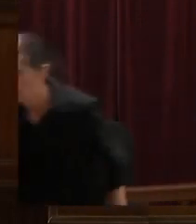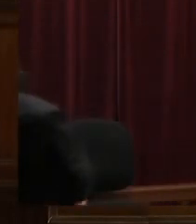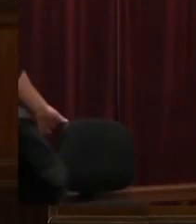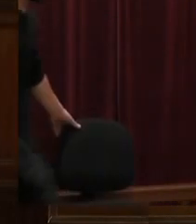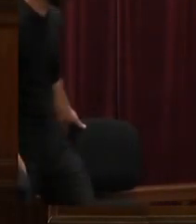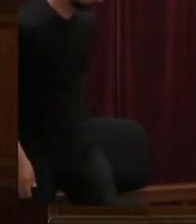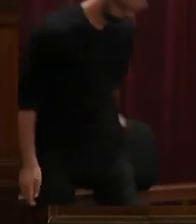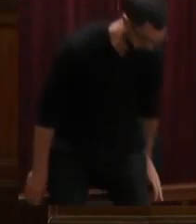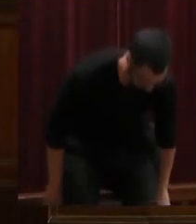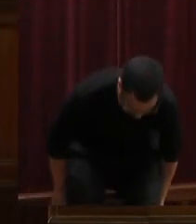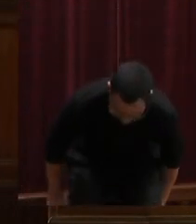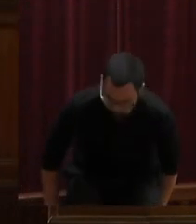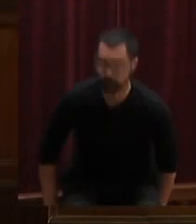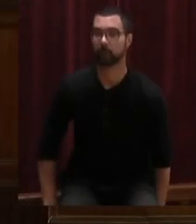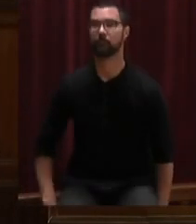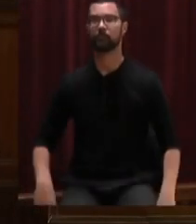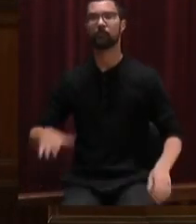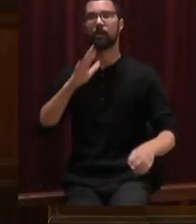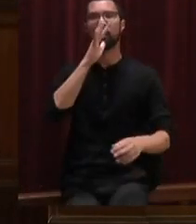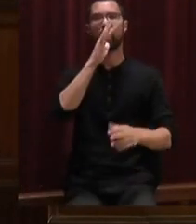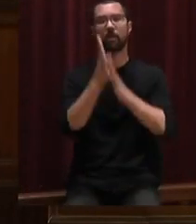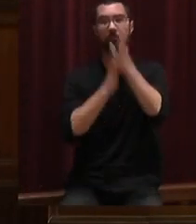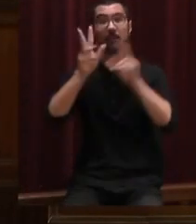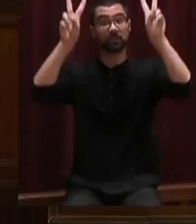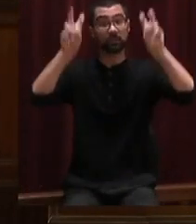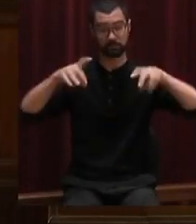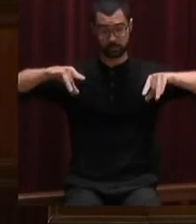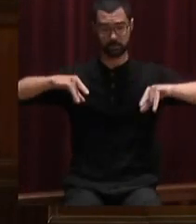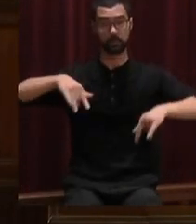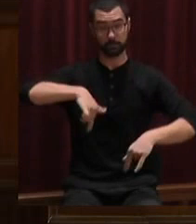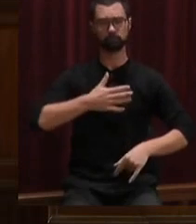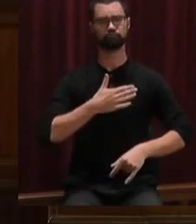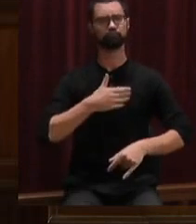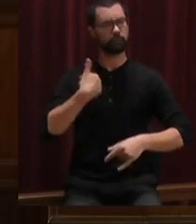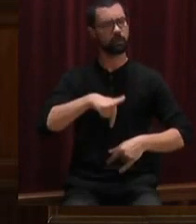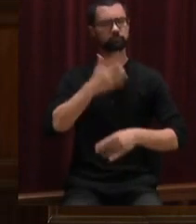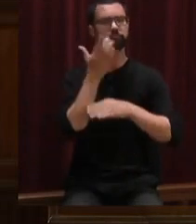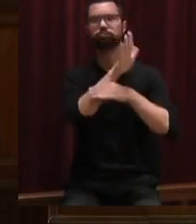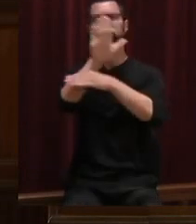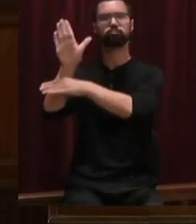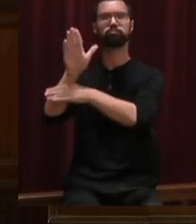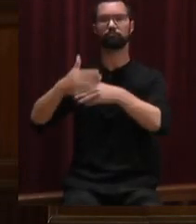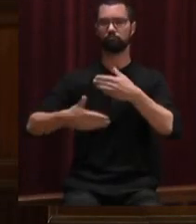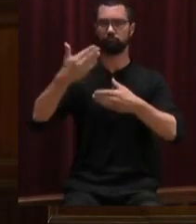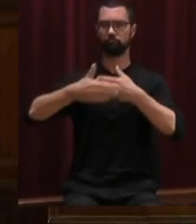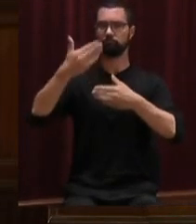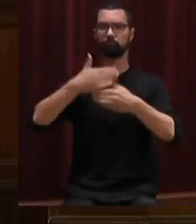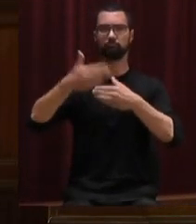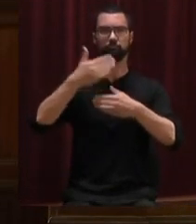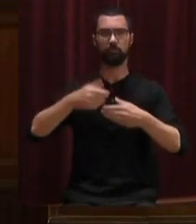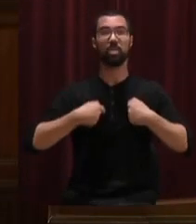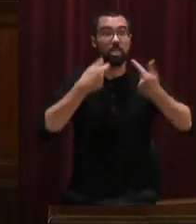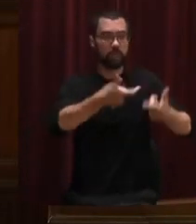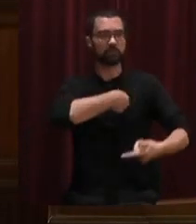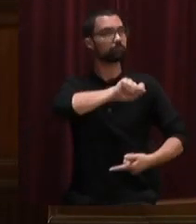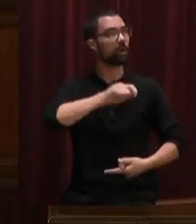Parlam d'una terra, la nostra, que sempre ha demostrat la seva generositat, que ha aportat a la modernització de tot l'Estat,